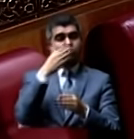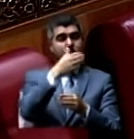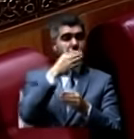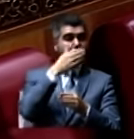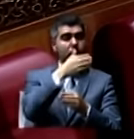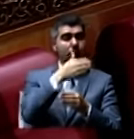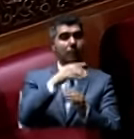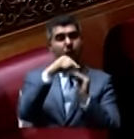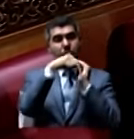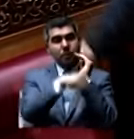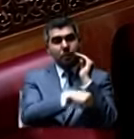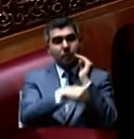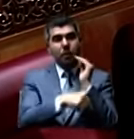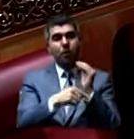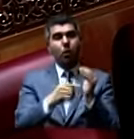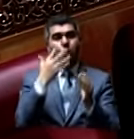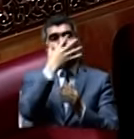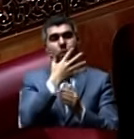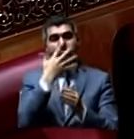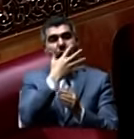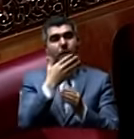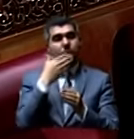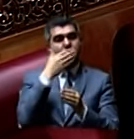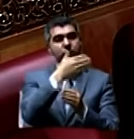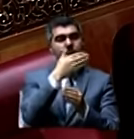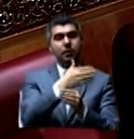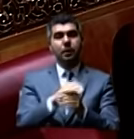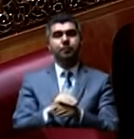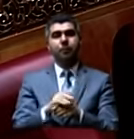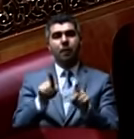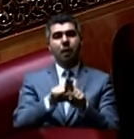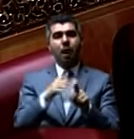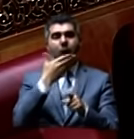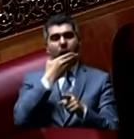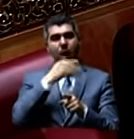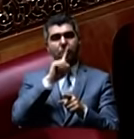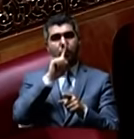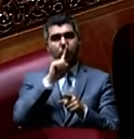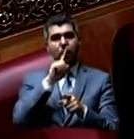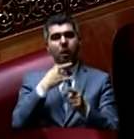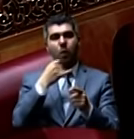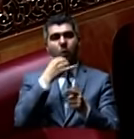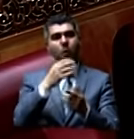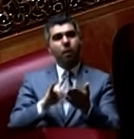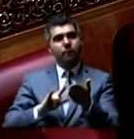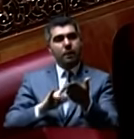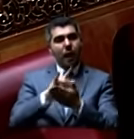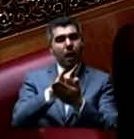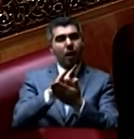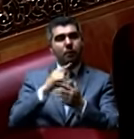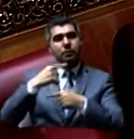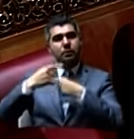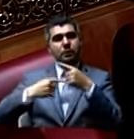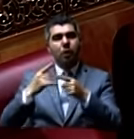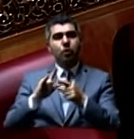وغنمشيو للسودان، والان كندرسوا جو اثيوبيا كنتفاوضوا معاهم. الحمد لله الان النقل الجوي لا داخليا دوليا كيتطور،